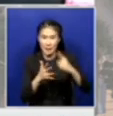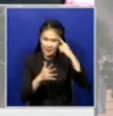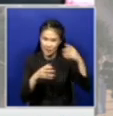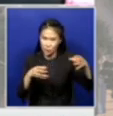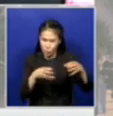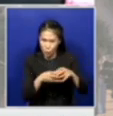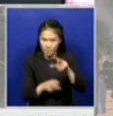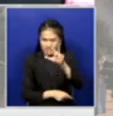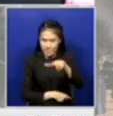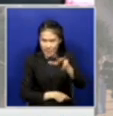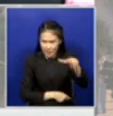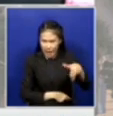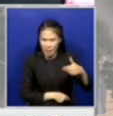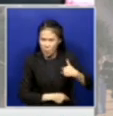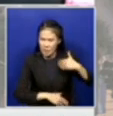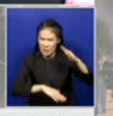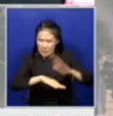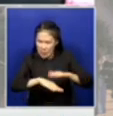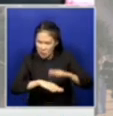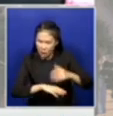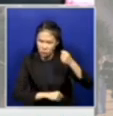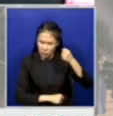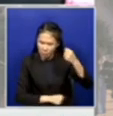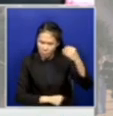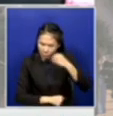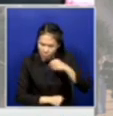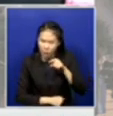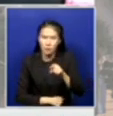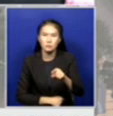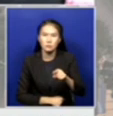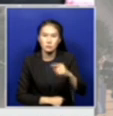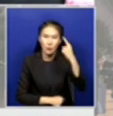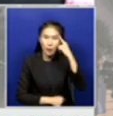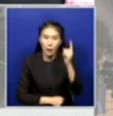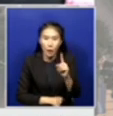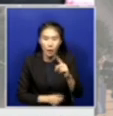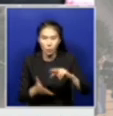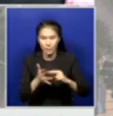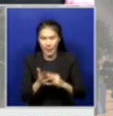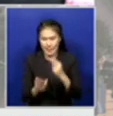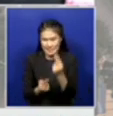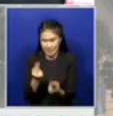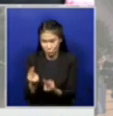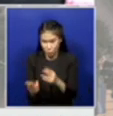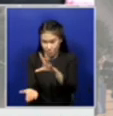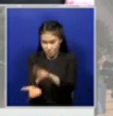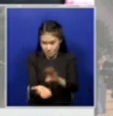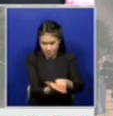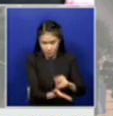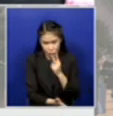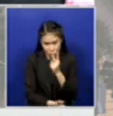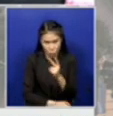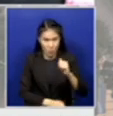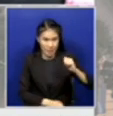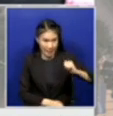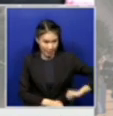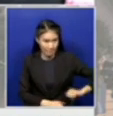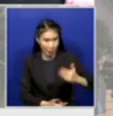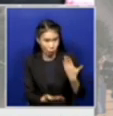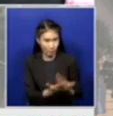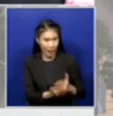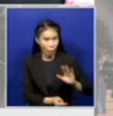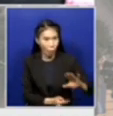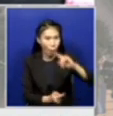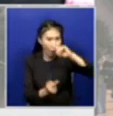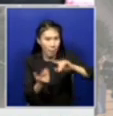ท้วงหลายครั้งนะครับโดยเฉพาะอย่างยิ่งการสำรวจเงินในกระเป๋าเงิน